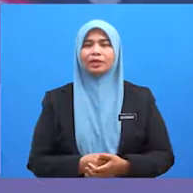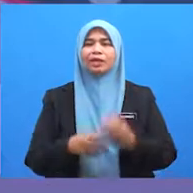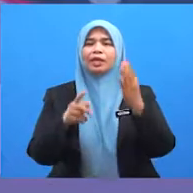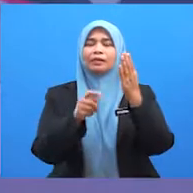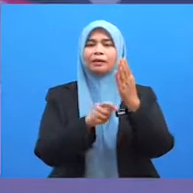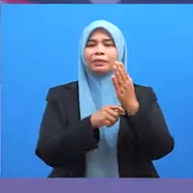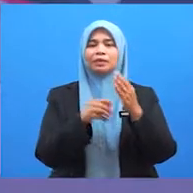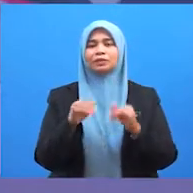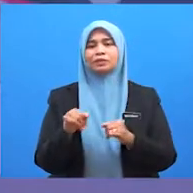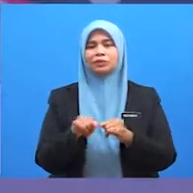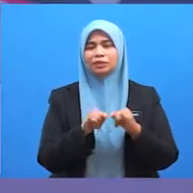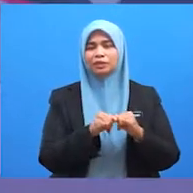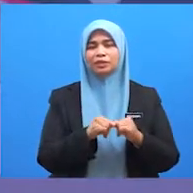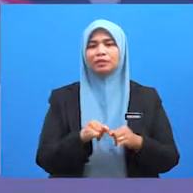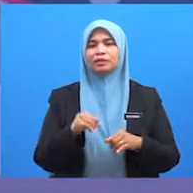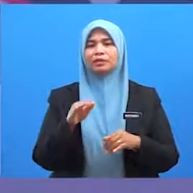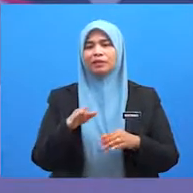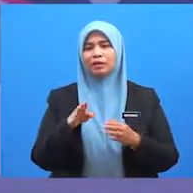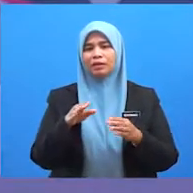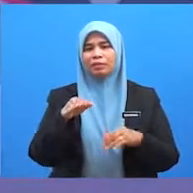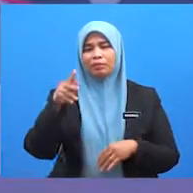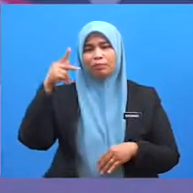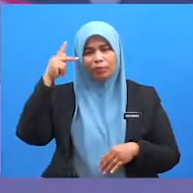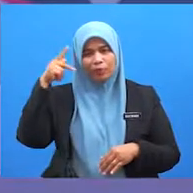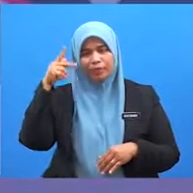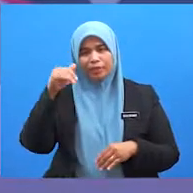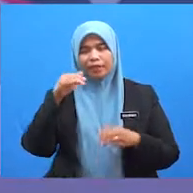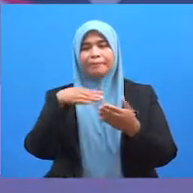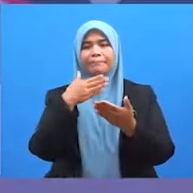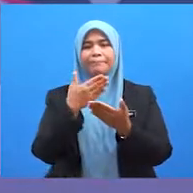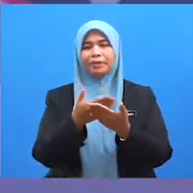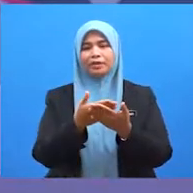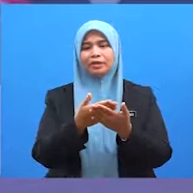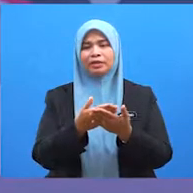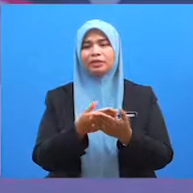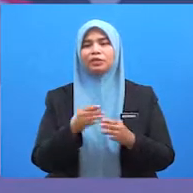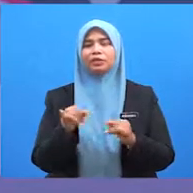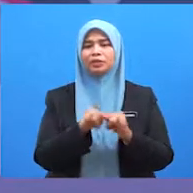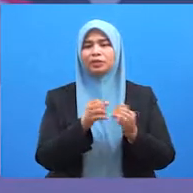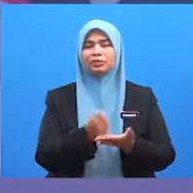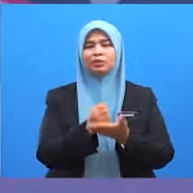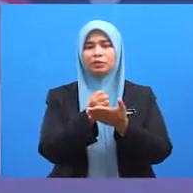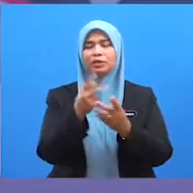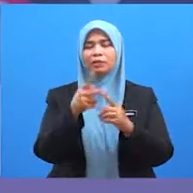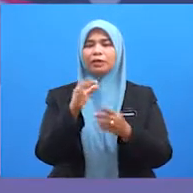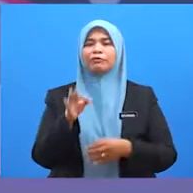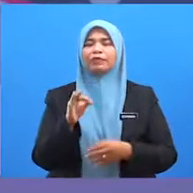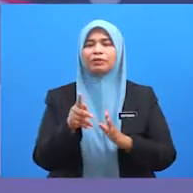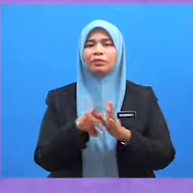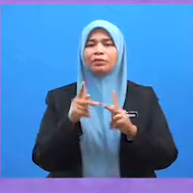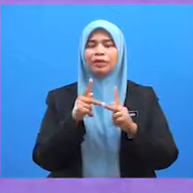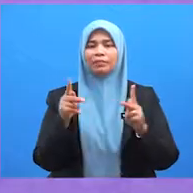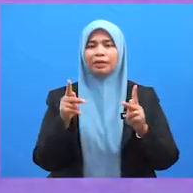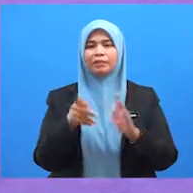Tambahan, kestabilan politik turut menyumbang kepada faktor-faktor perkembangan pendidikan di Aceh.